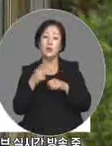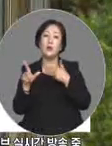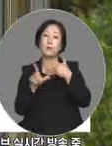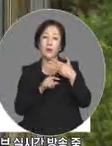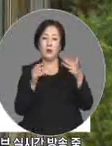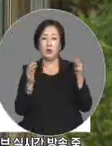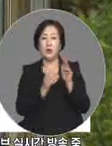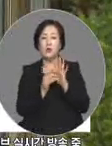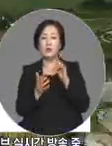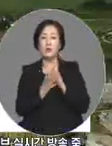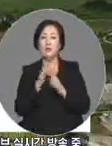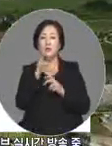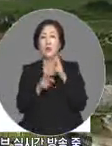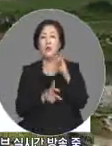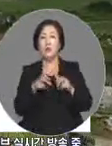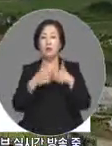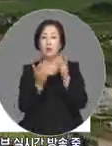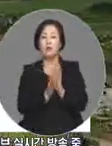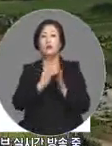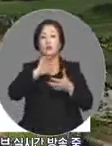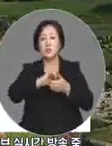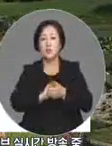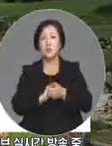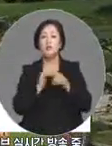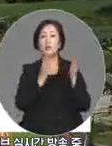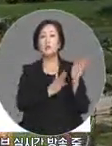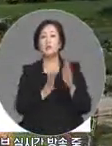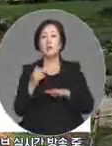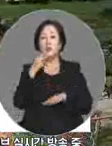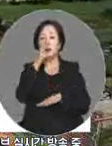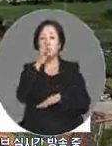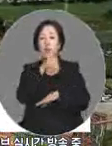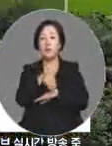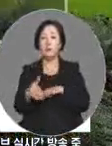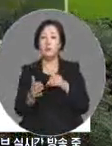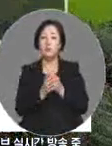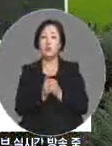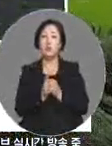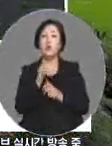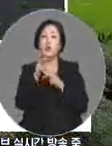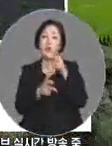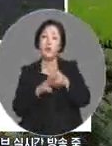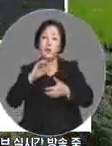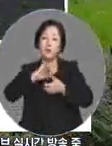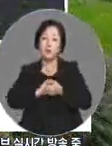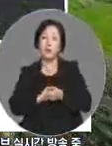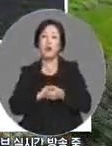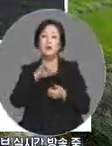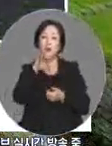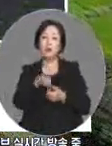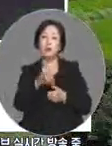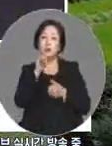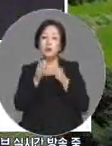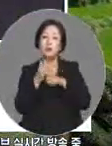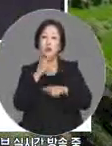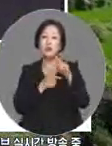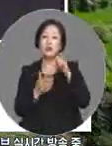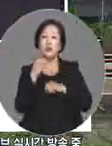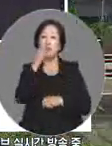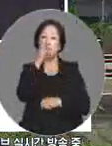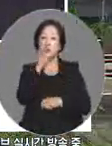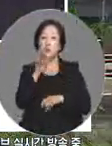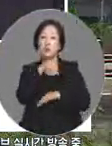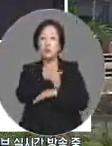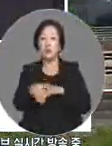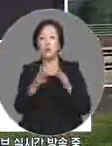8월까지 개발제한 구역 해제를 위한 용역에 착수했습니다 개발 제약력에 대해서 가용지 분석 등을